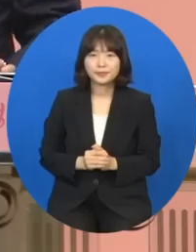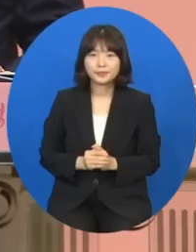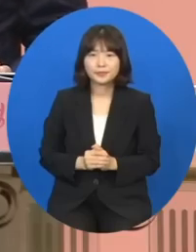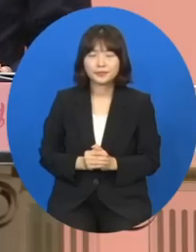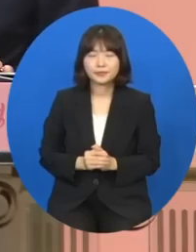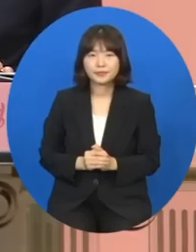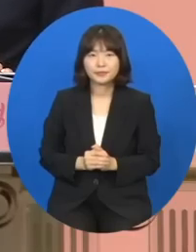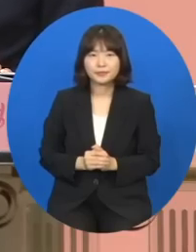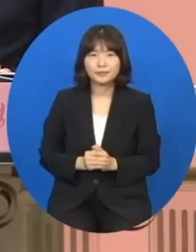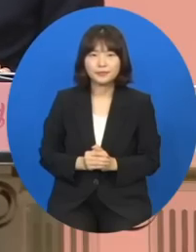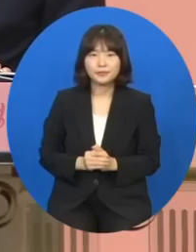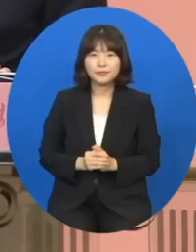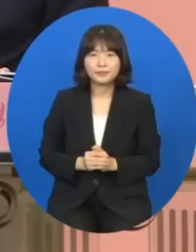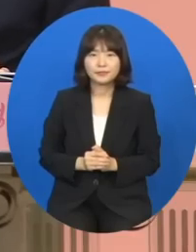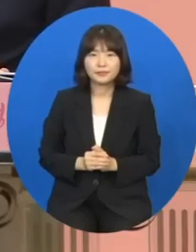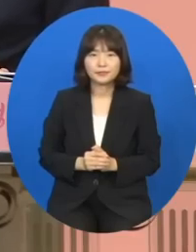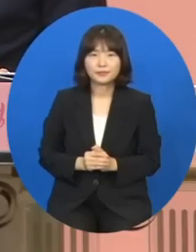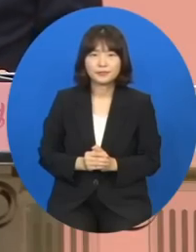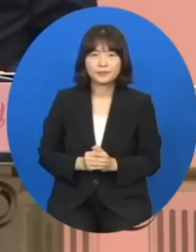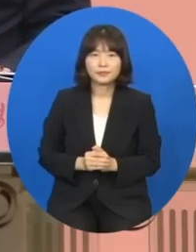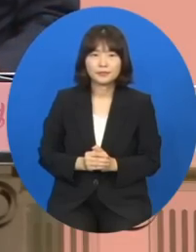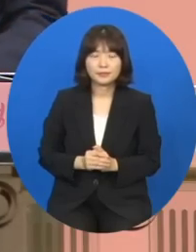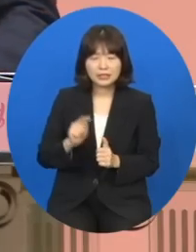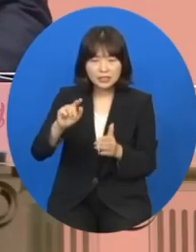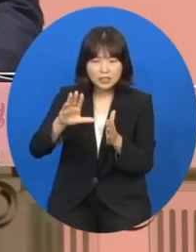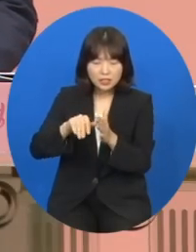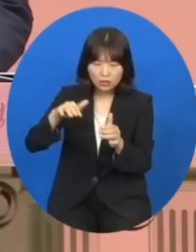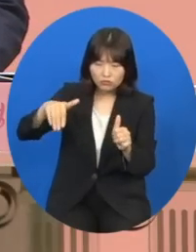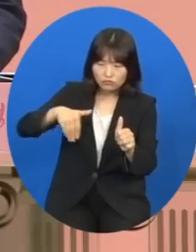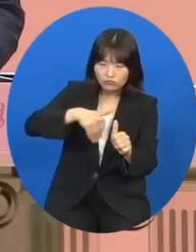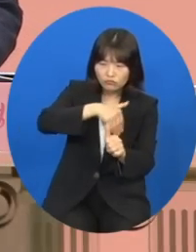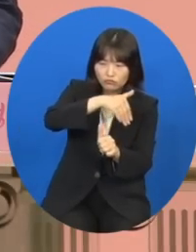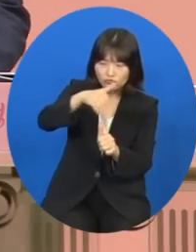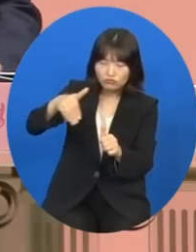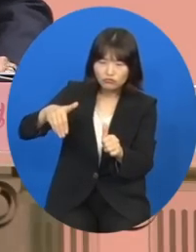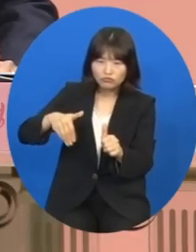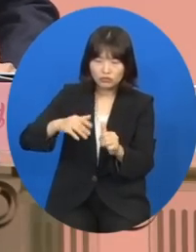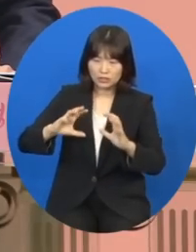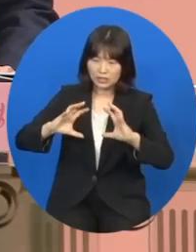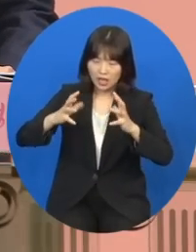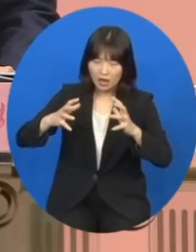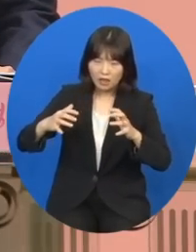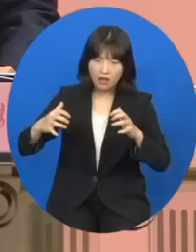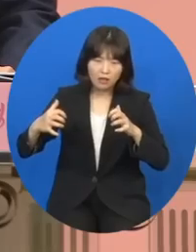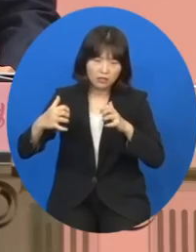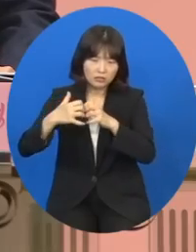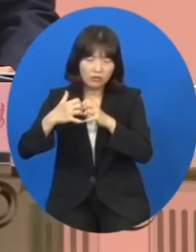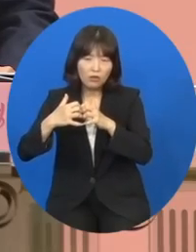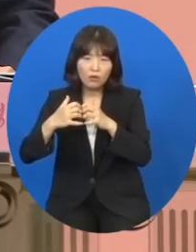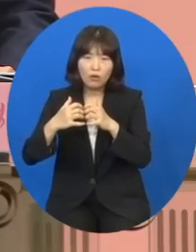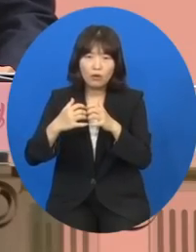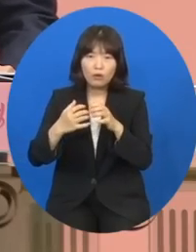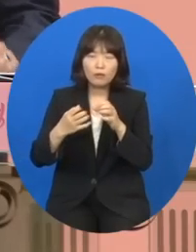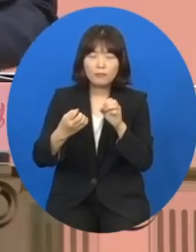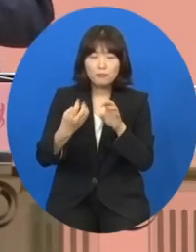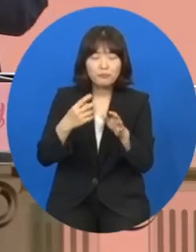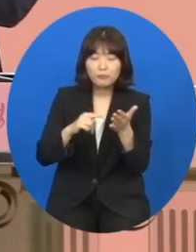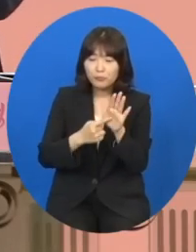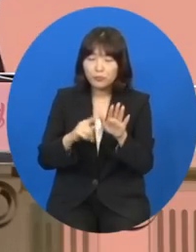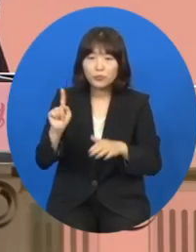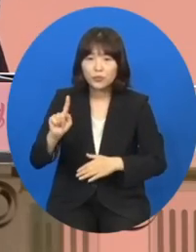in me 이번 그때 주위를 둘러싼 나라들이 나 적들은 어떻게 반응 했을까요 my